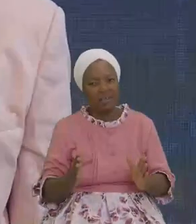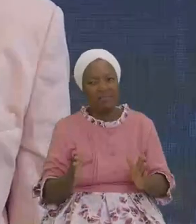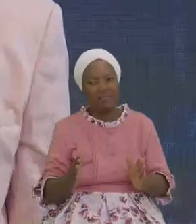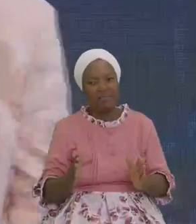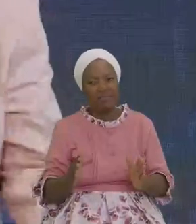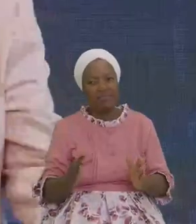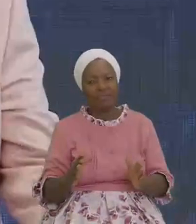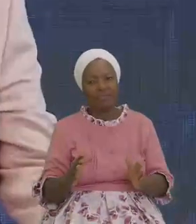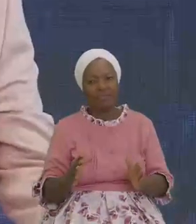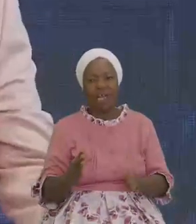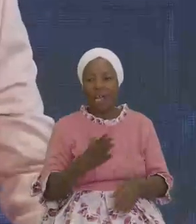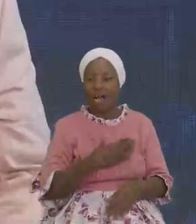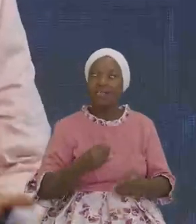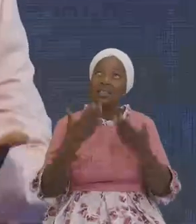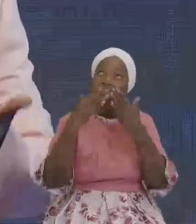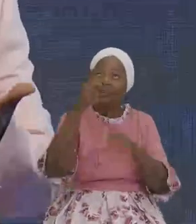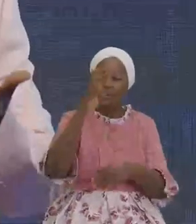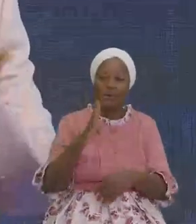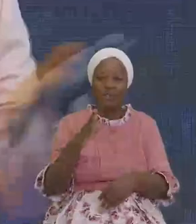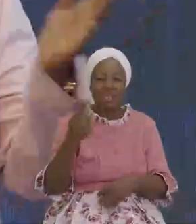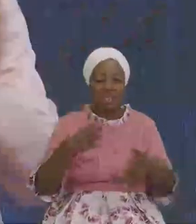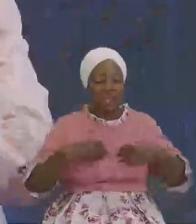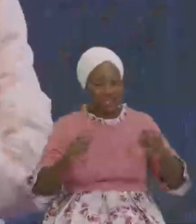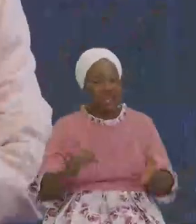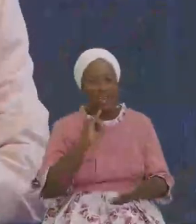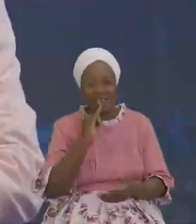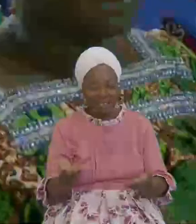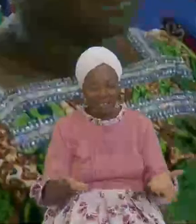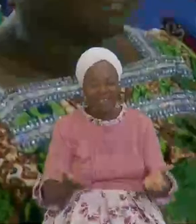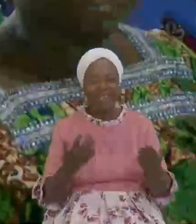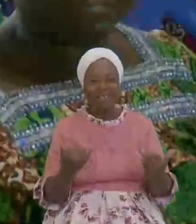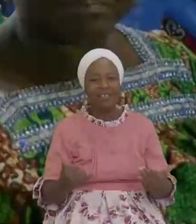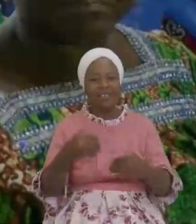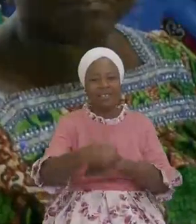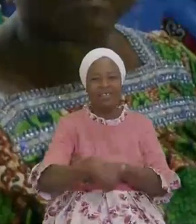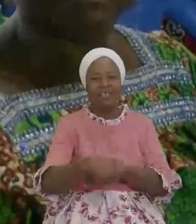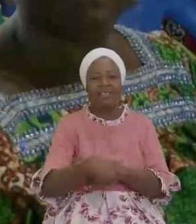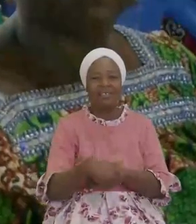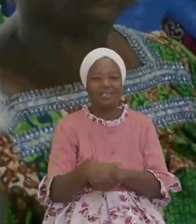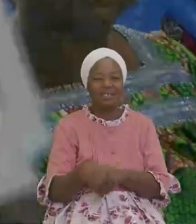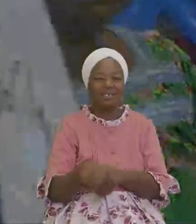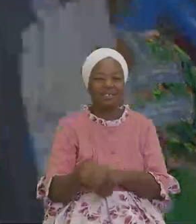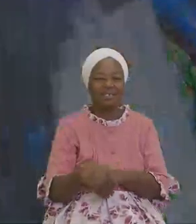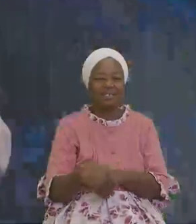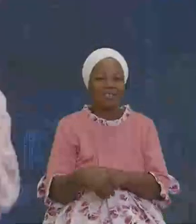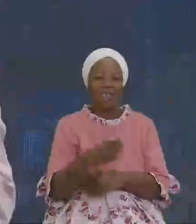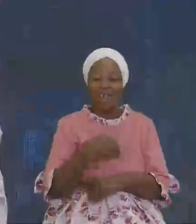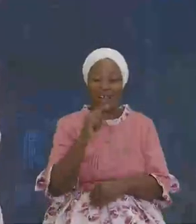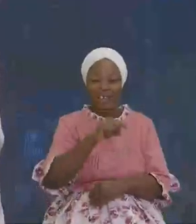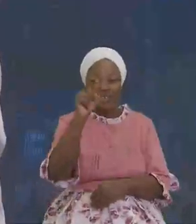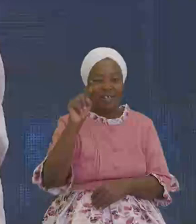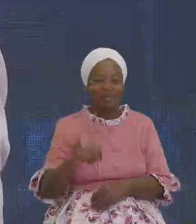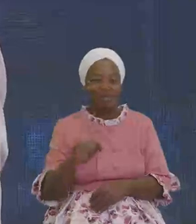Christ est le guérisseur. Et Dieu merci, le guérisseur est dans la maison.